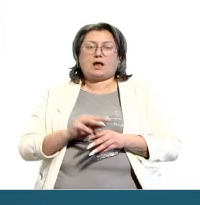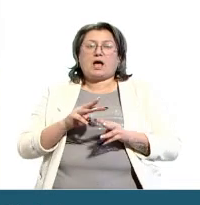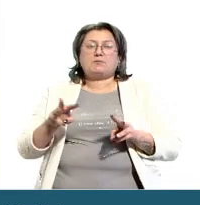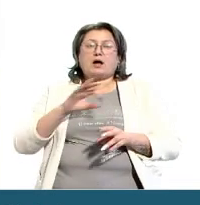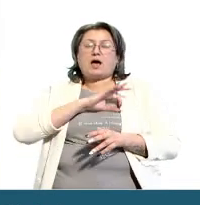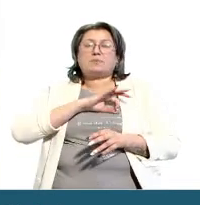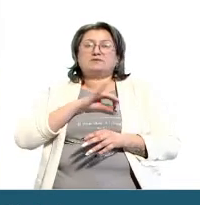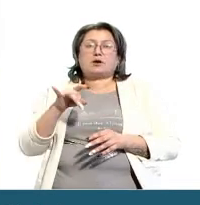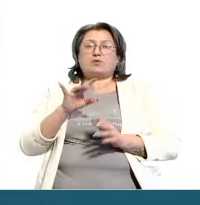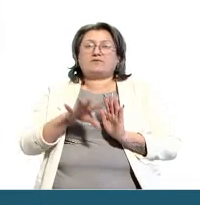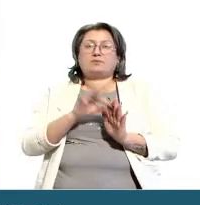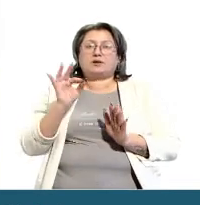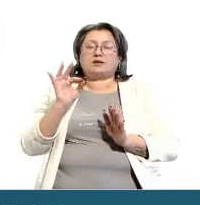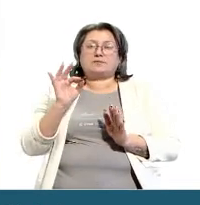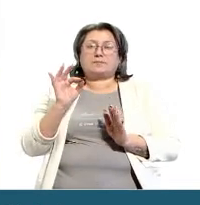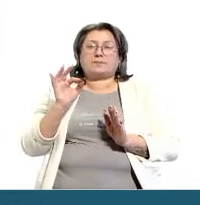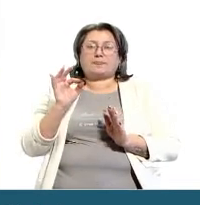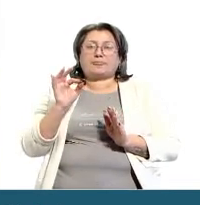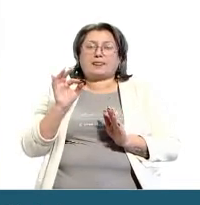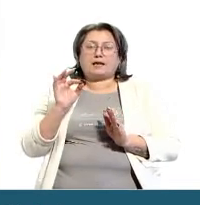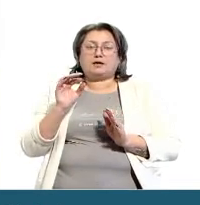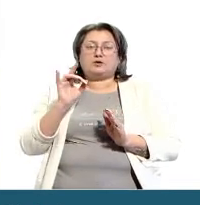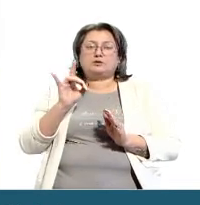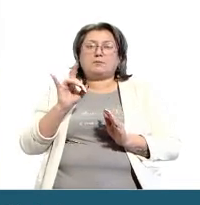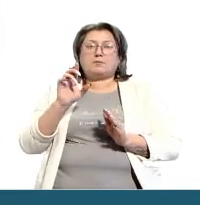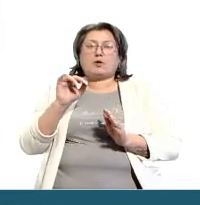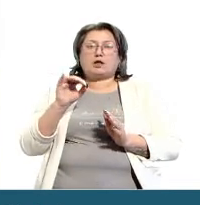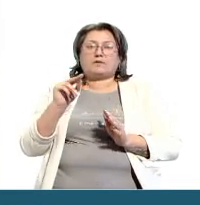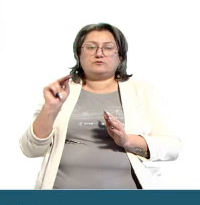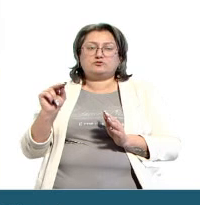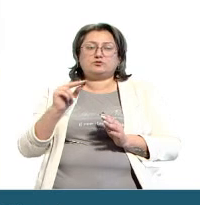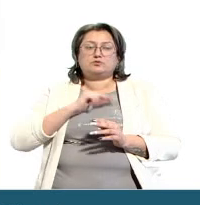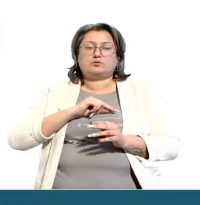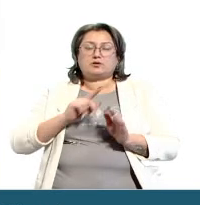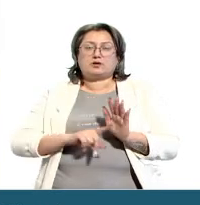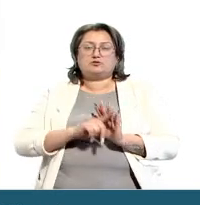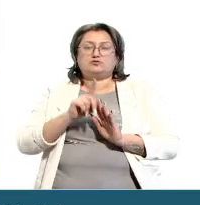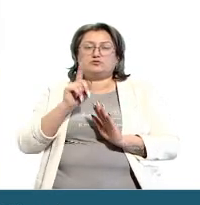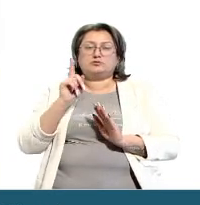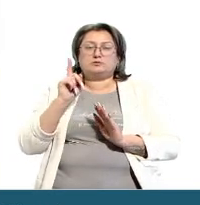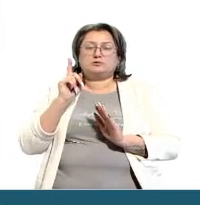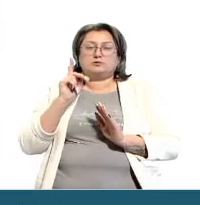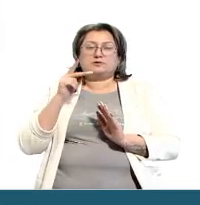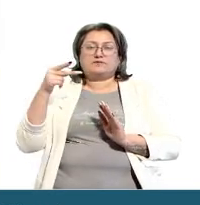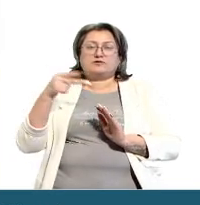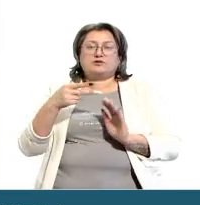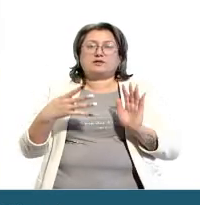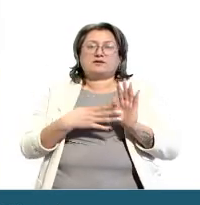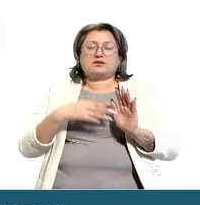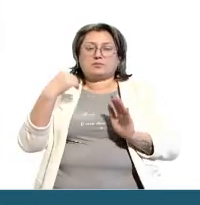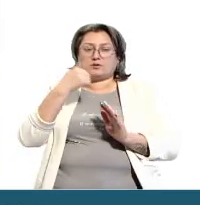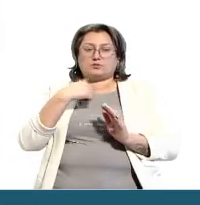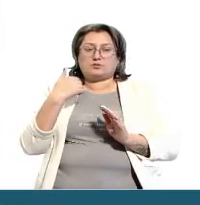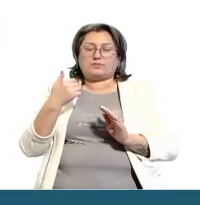Болатұлы Халықов сайланды. Еңбек жолын 2009 жылы Қостанай қаласының халыққа қызмет көрсету орталығының инспекторы болып